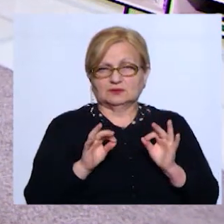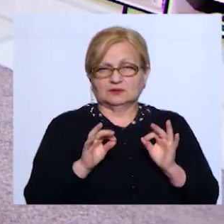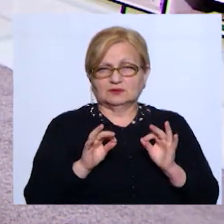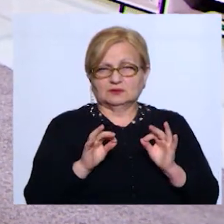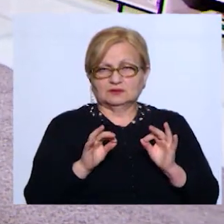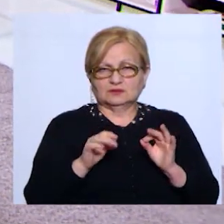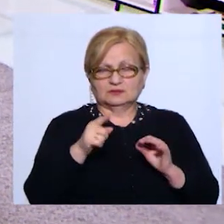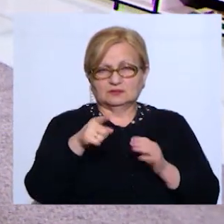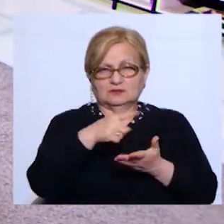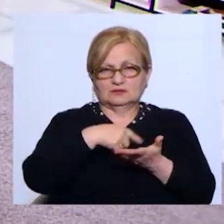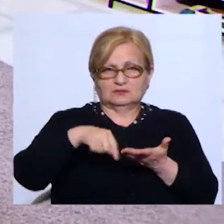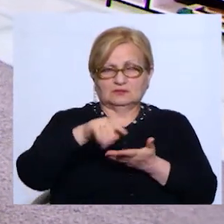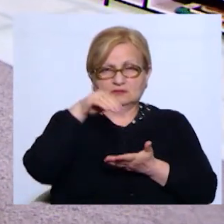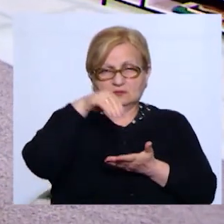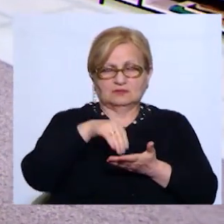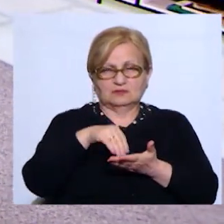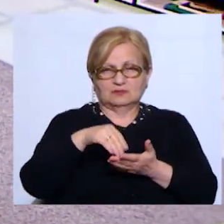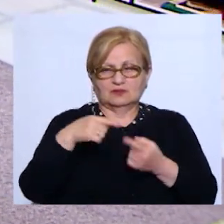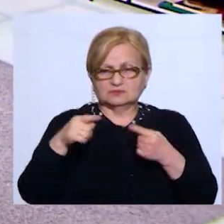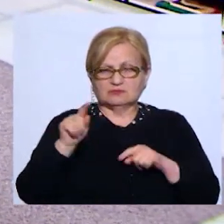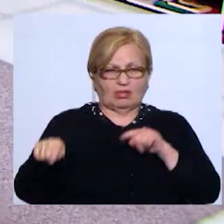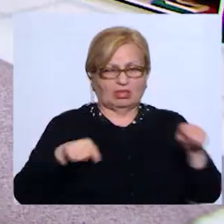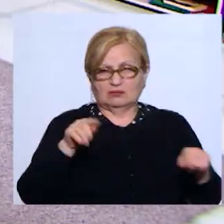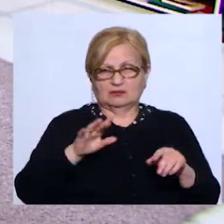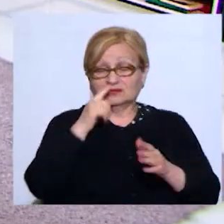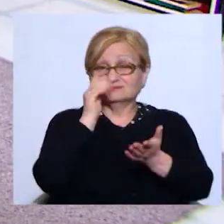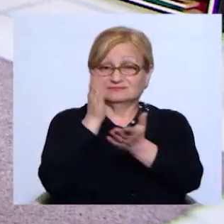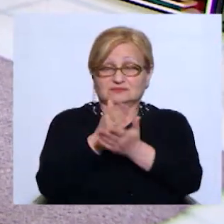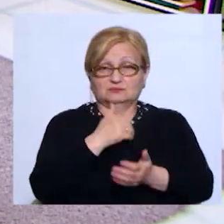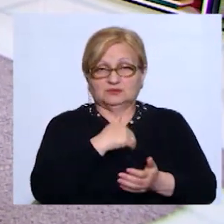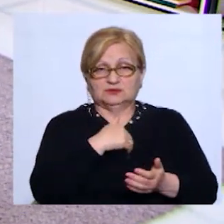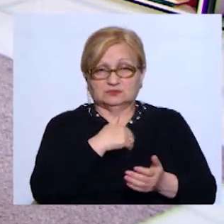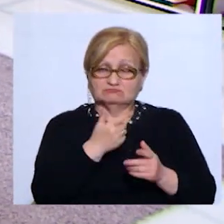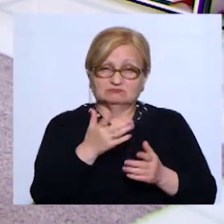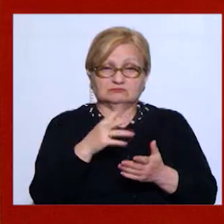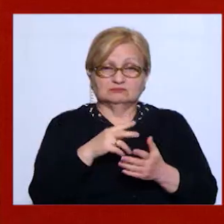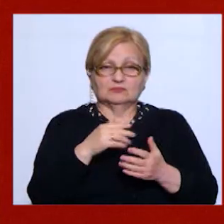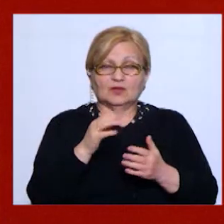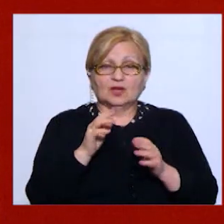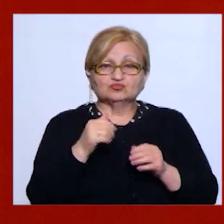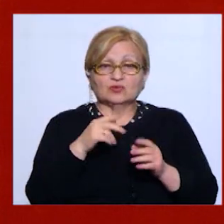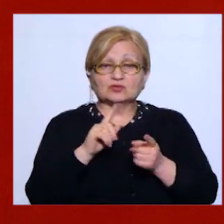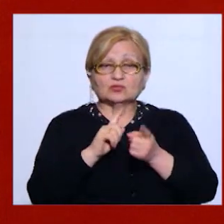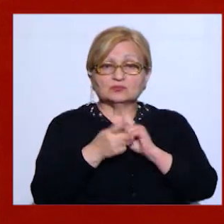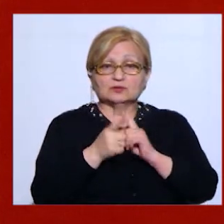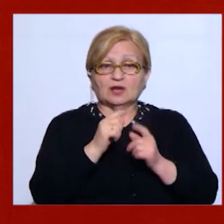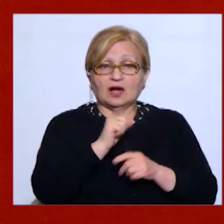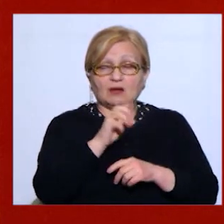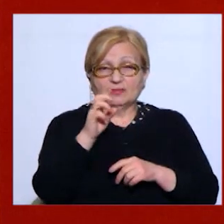წყალი იქ განთავსეს და არ გადაეშხებოს, ხო? მაგრამ ნახეთ, აი როგორც კი პარამეტრებს ვცვლი, ა, ბ